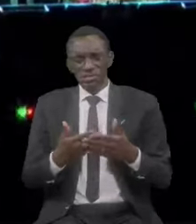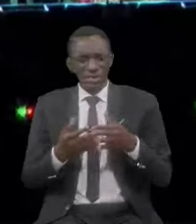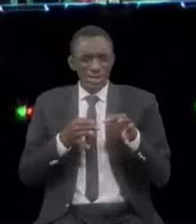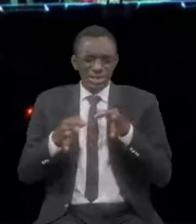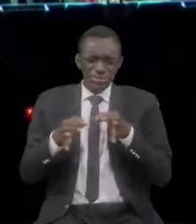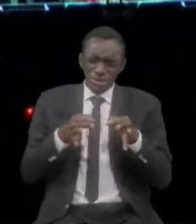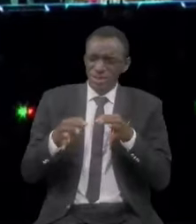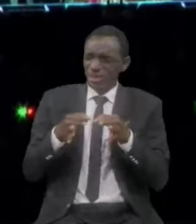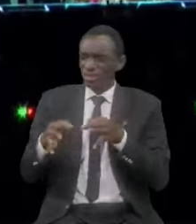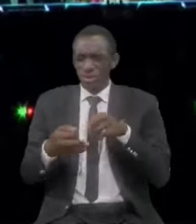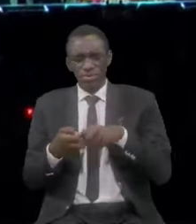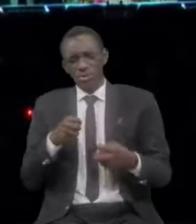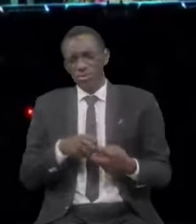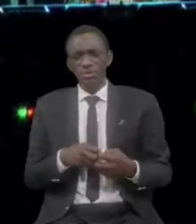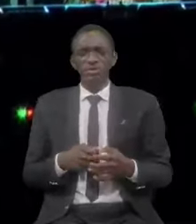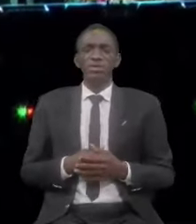Tout problème de toute description,